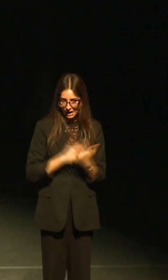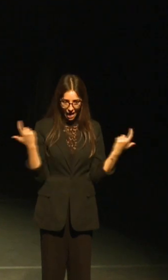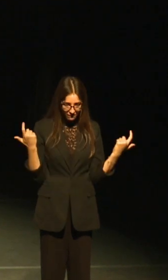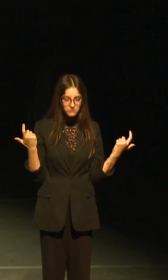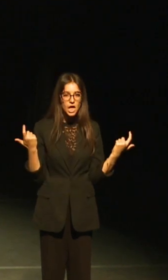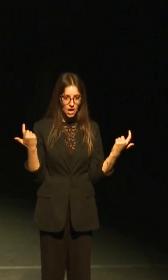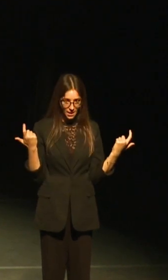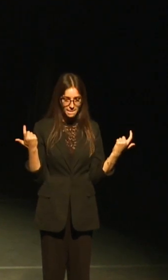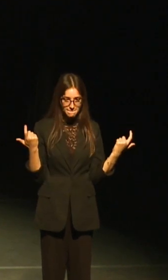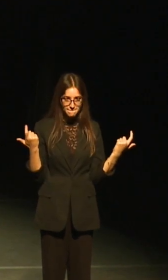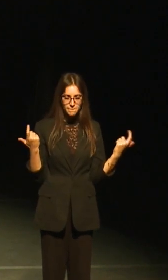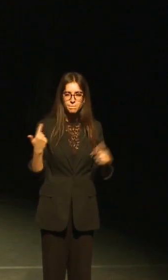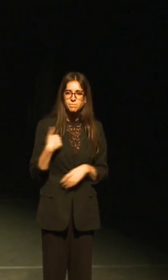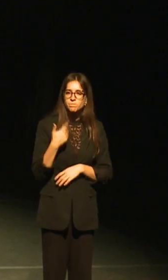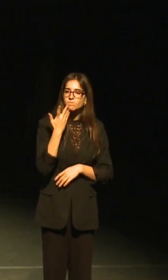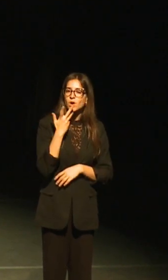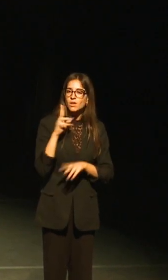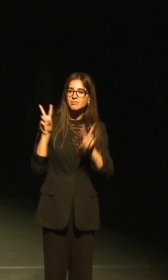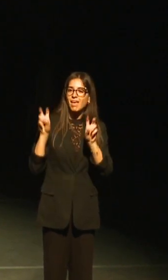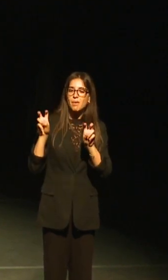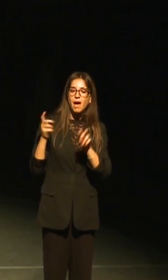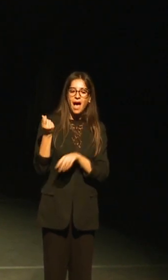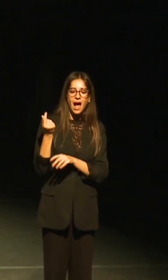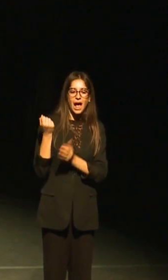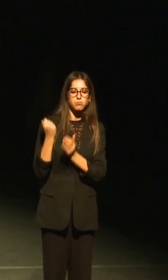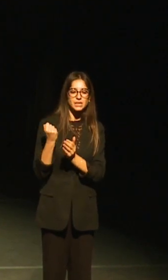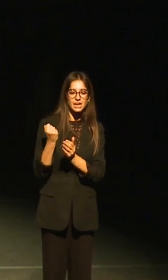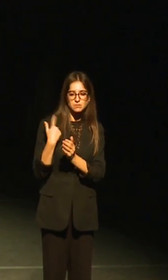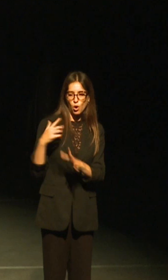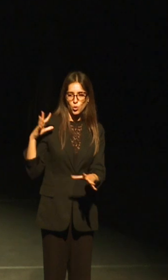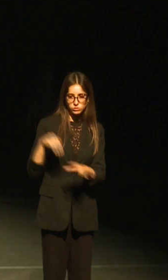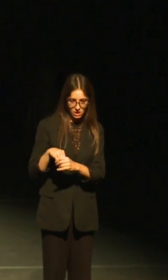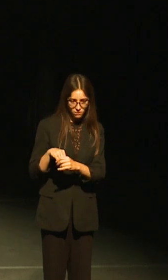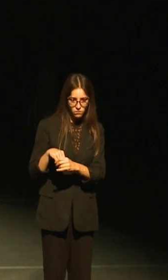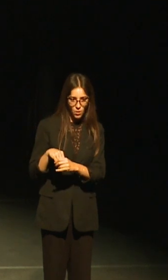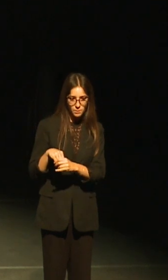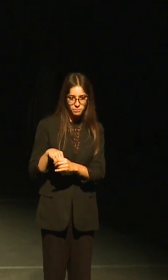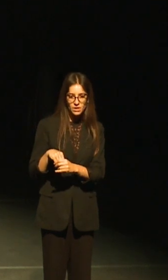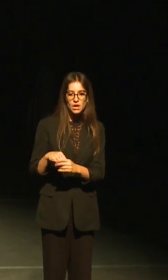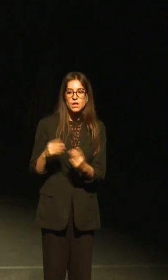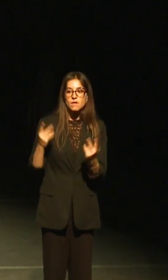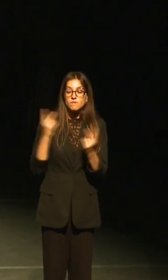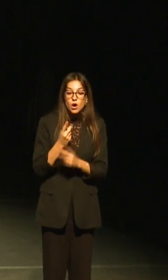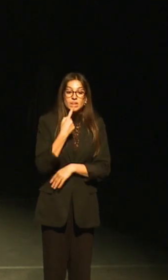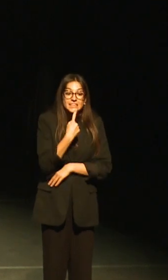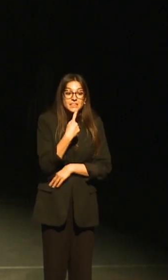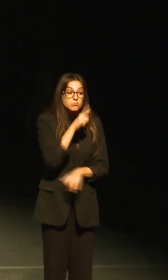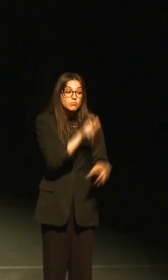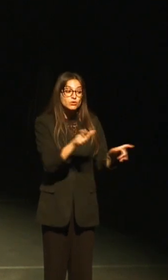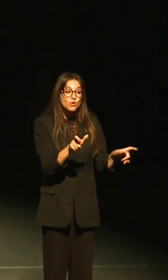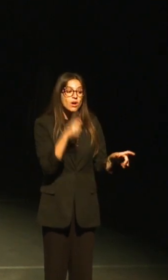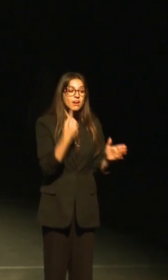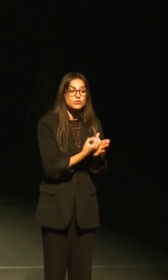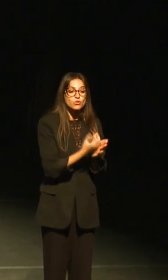il io richiamo il tema del capitalismo inclusivo perché credo che per chi si occupa di Risorse Umane per chi